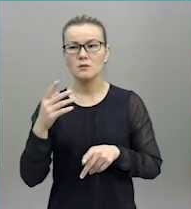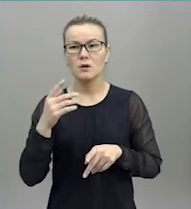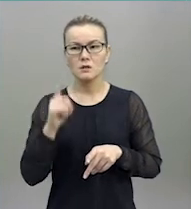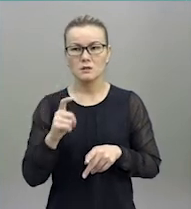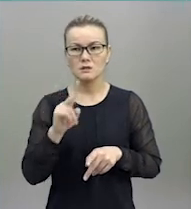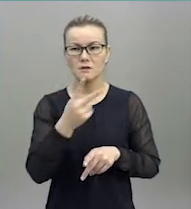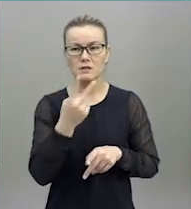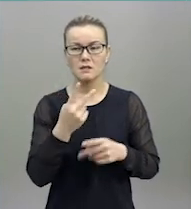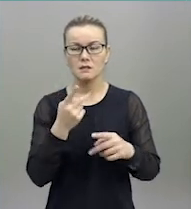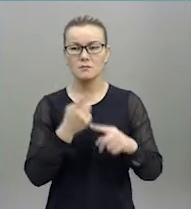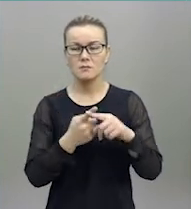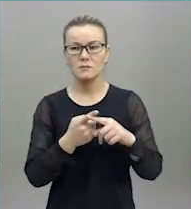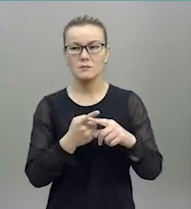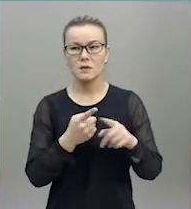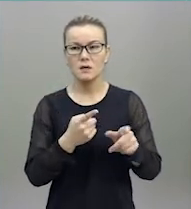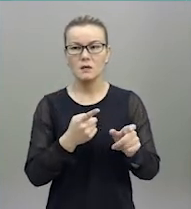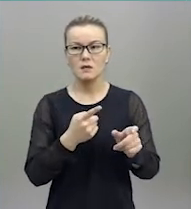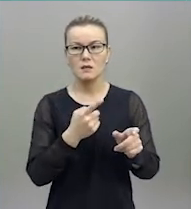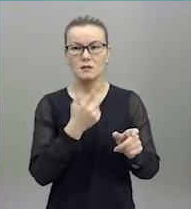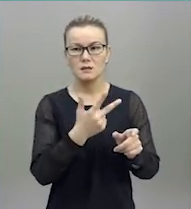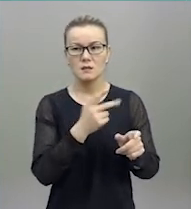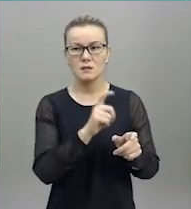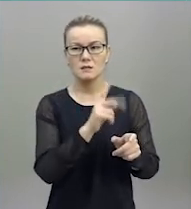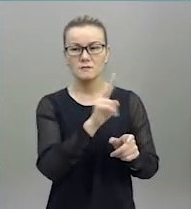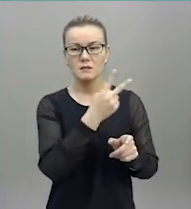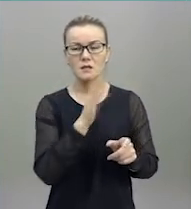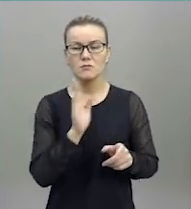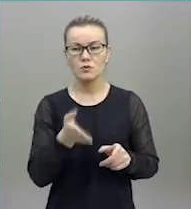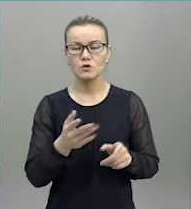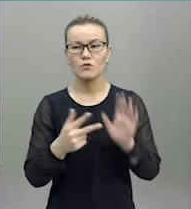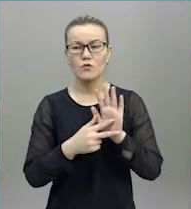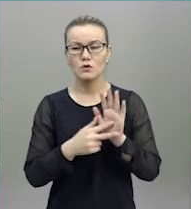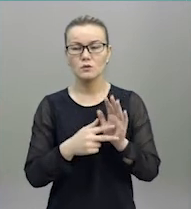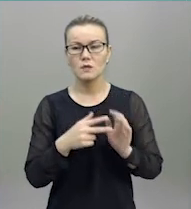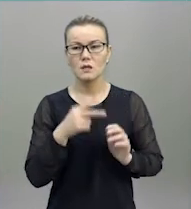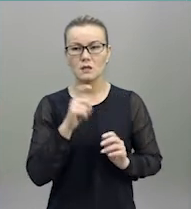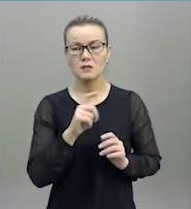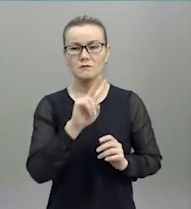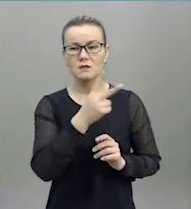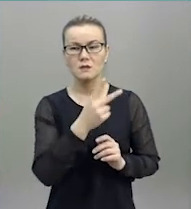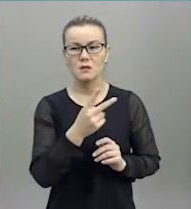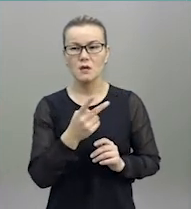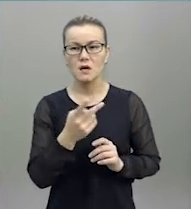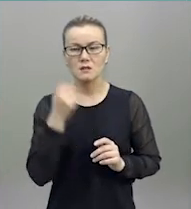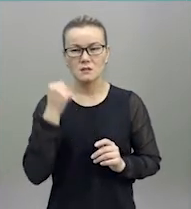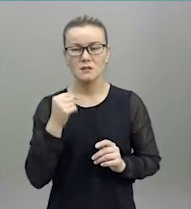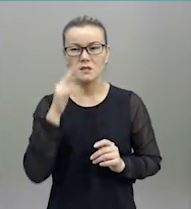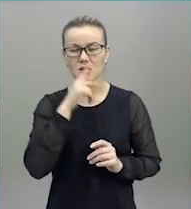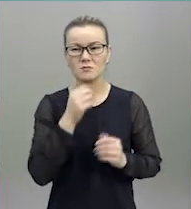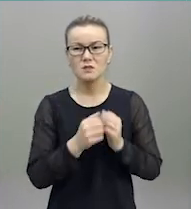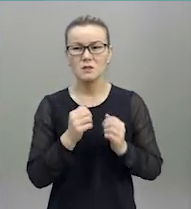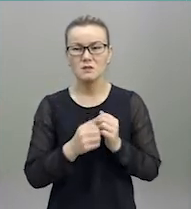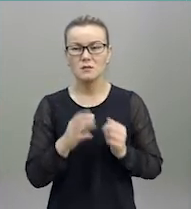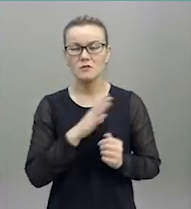это будет 8 x в квадрате знаете какая ошибка допускаются очень часто когда вот мы прибудем